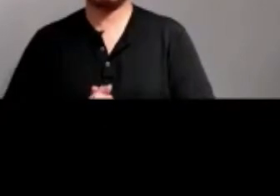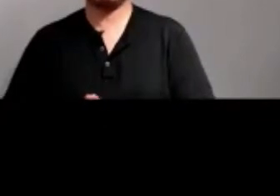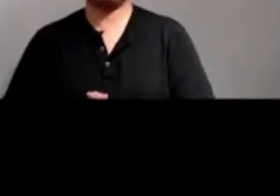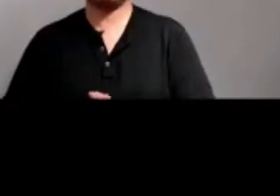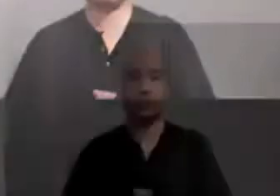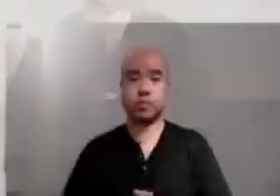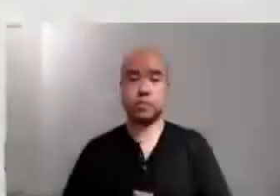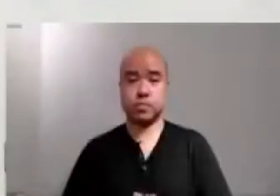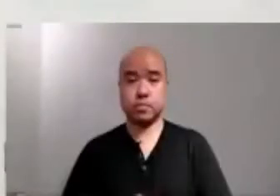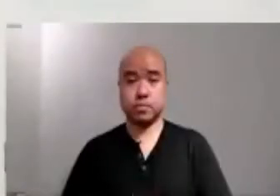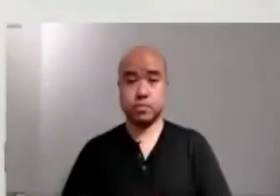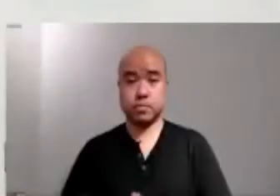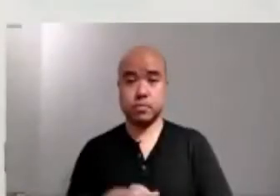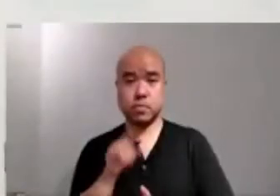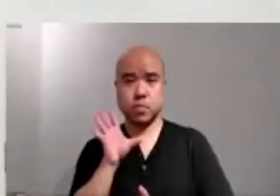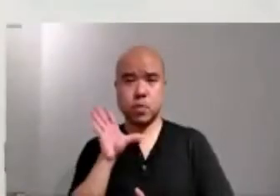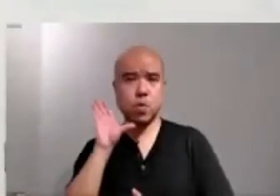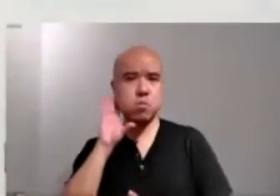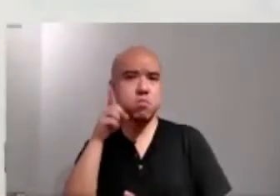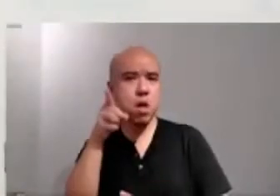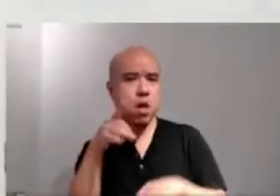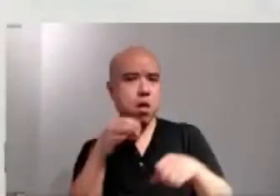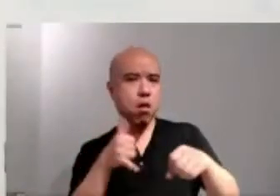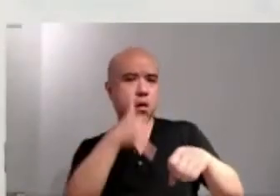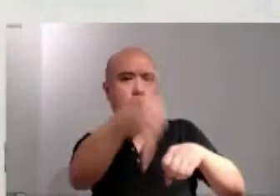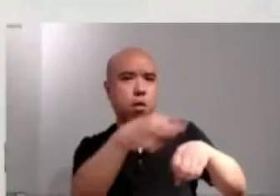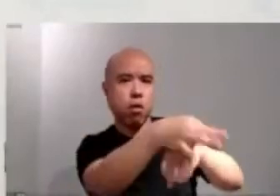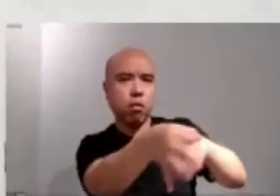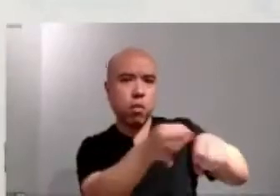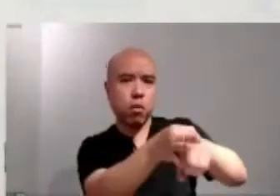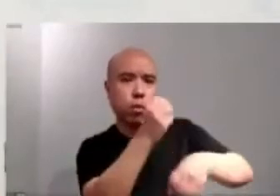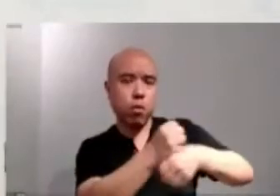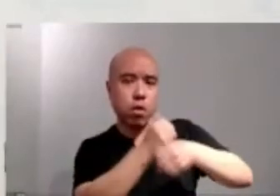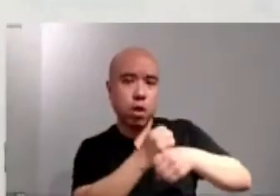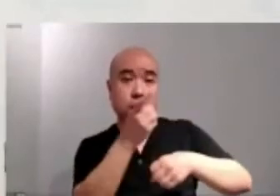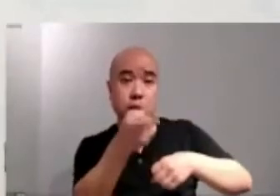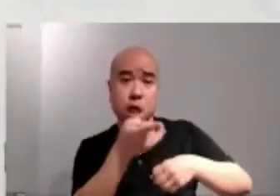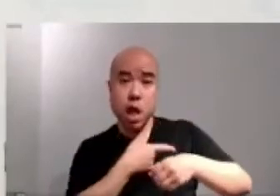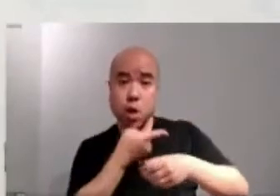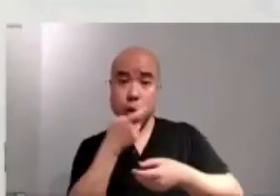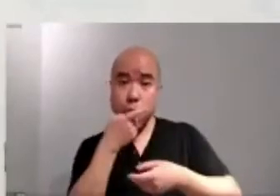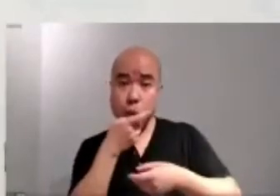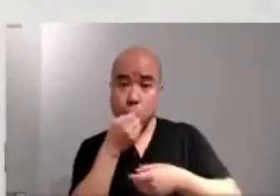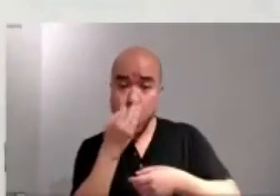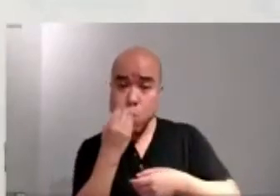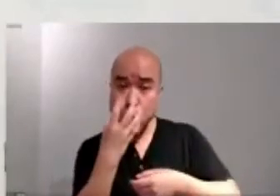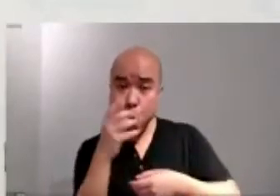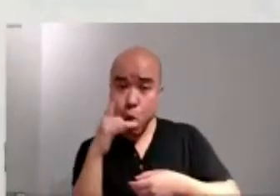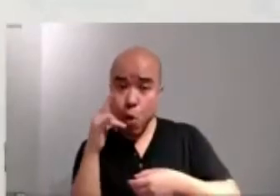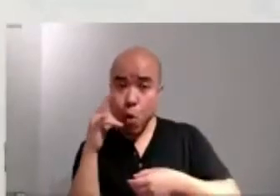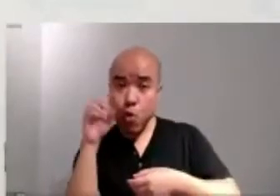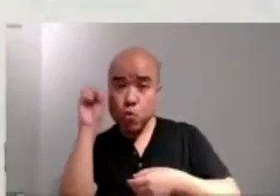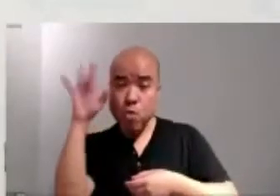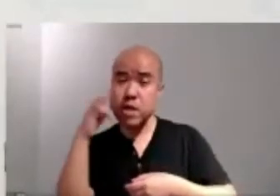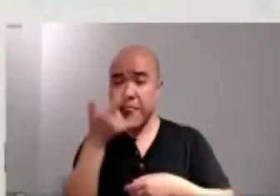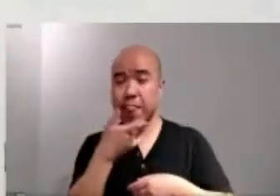聽講你都係做啲海外嘅工作，咁有冇諗過喺香港嗰度創新？呢個問題問得好。